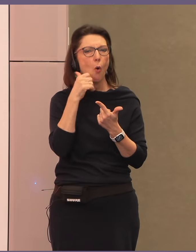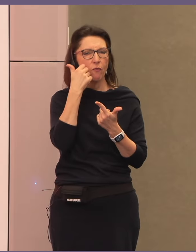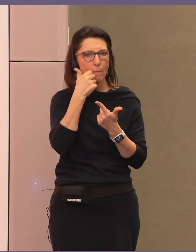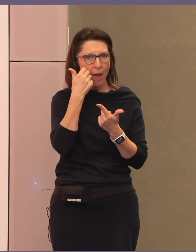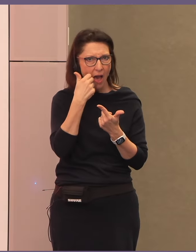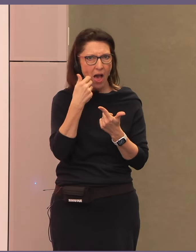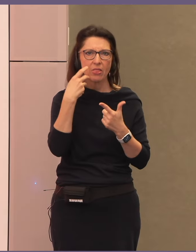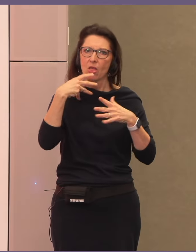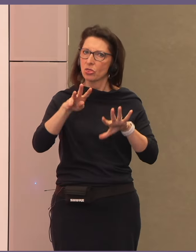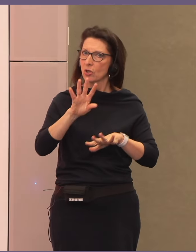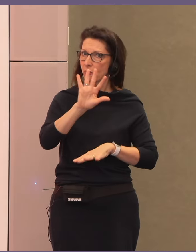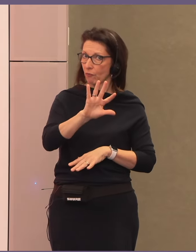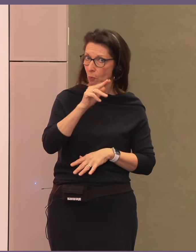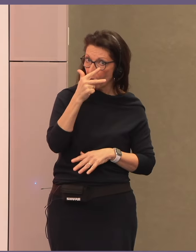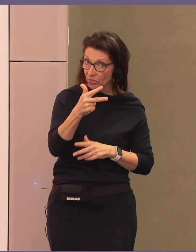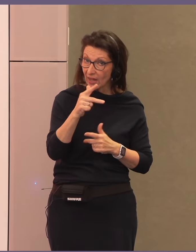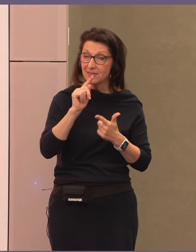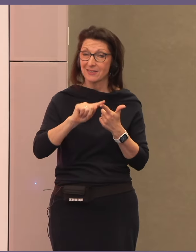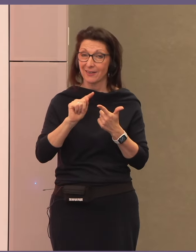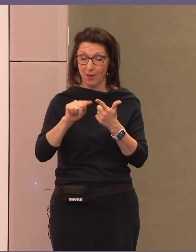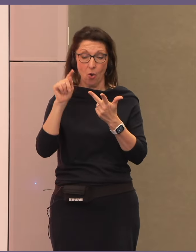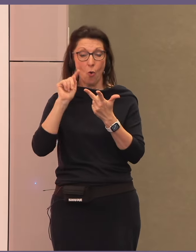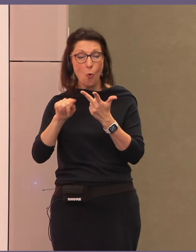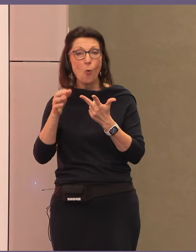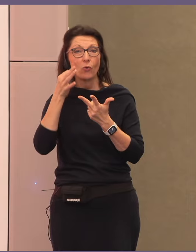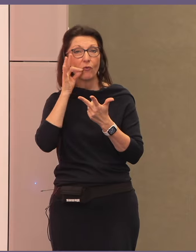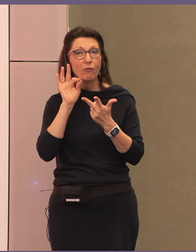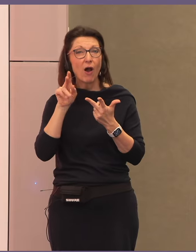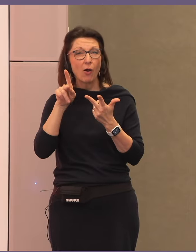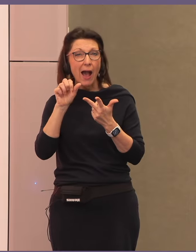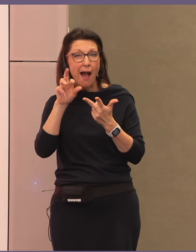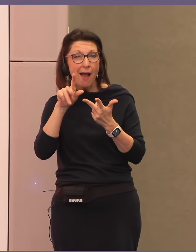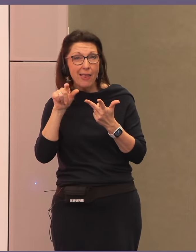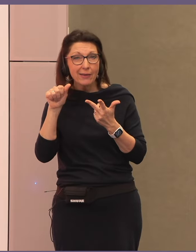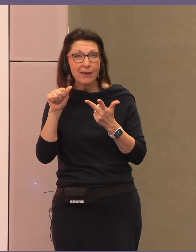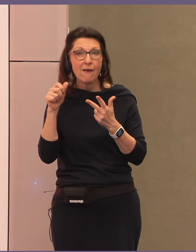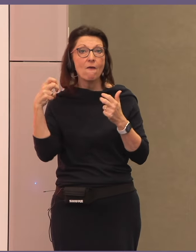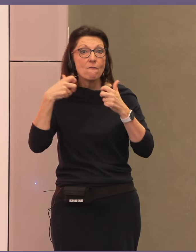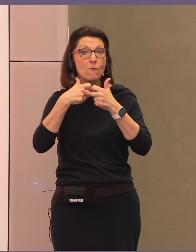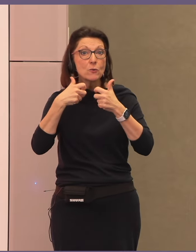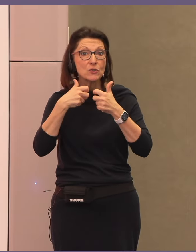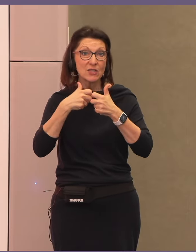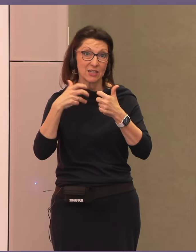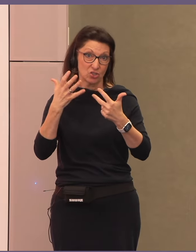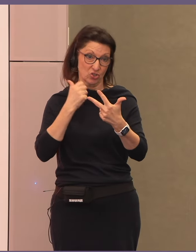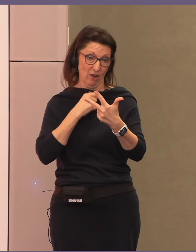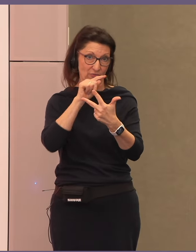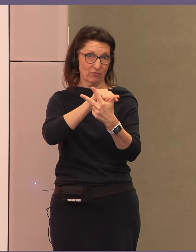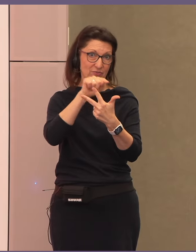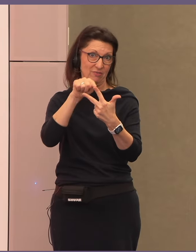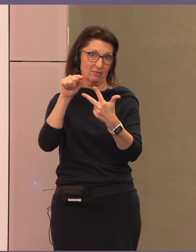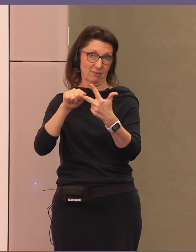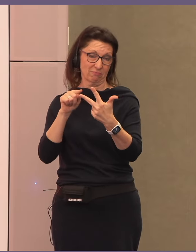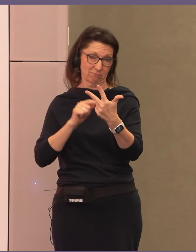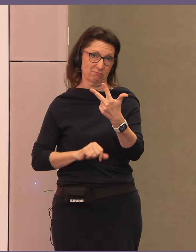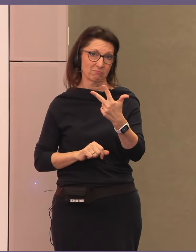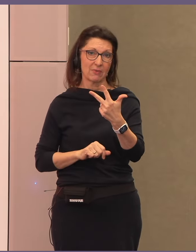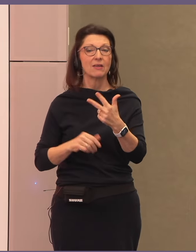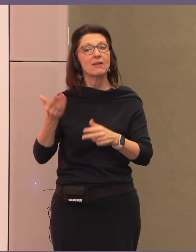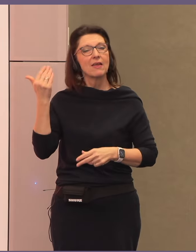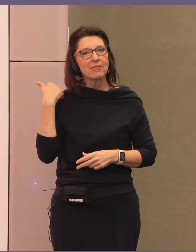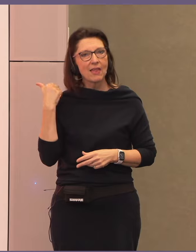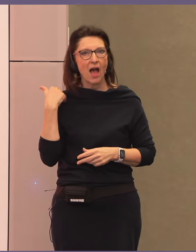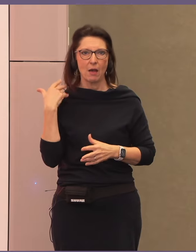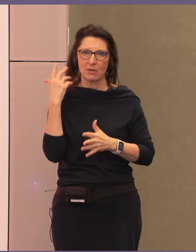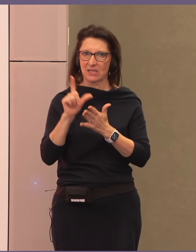in Paläopontanik und die bereits erwähnte Bertha Karlig 1937 in Physik habilitieren. In den Jahren des Austrofaschismus waren